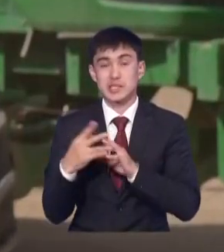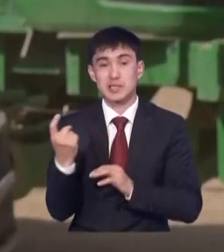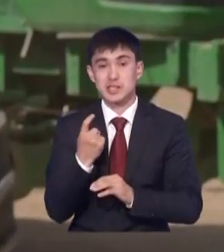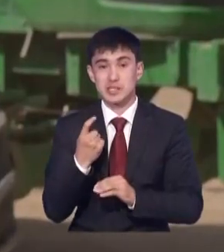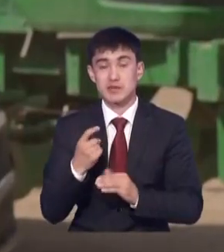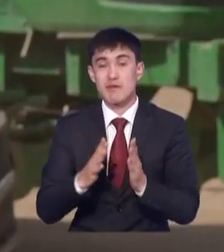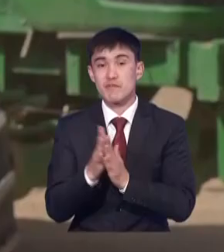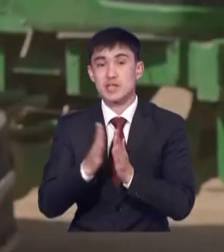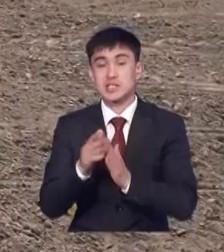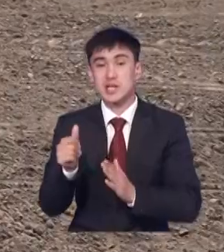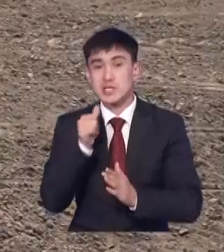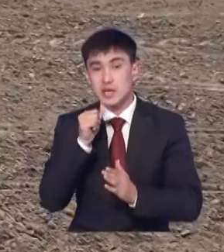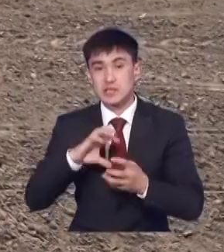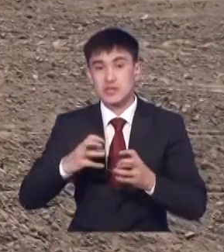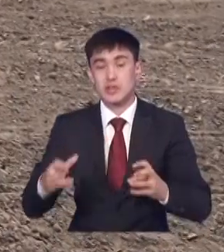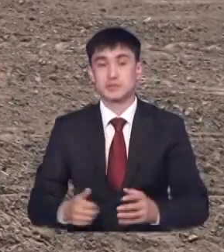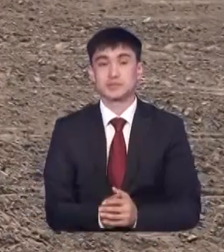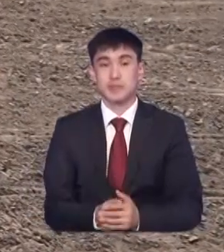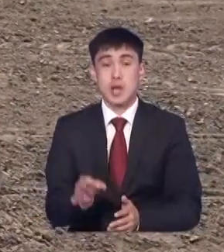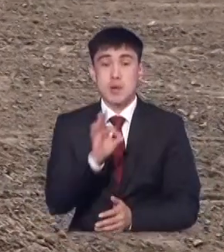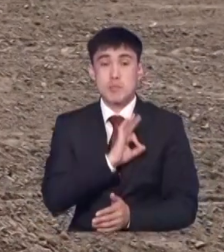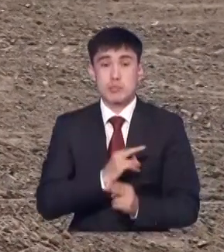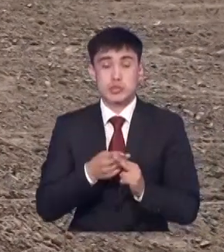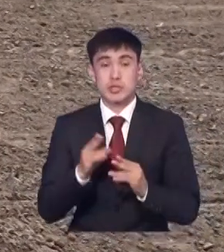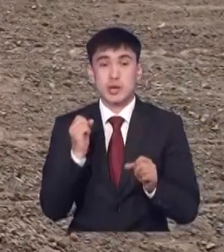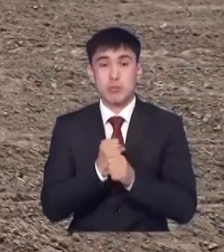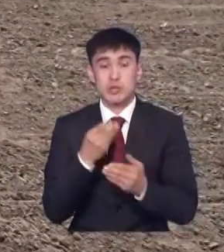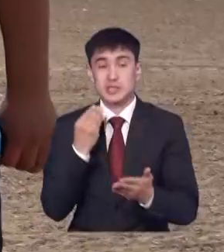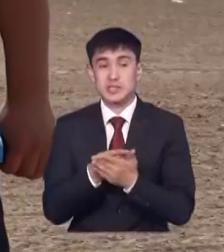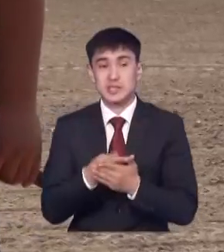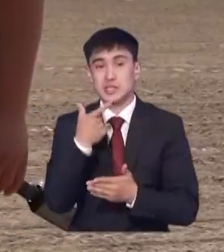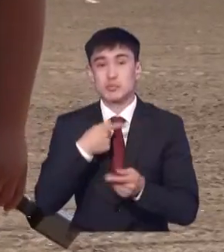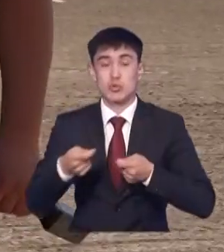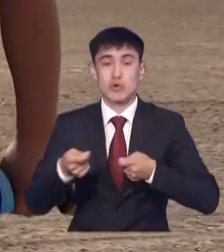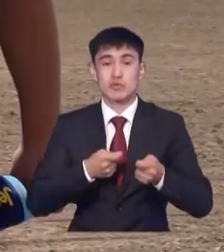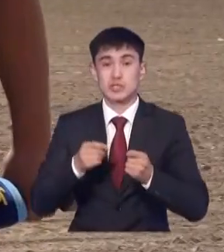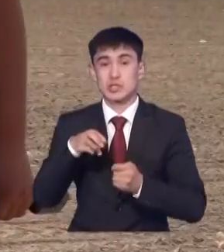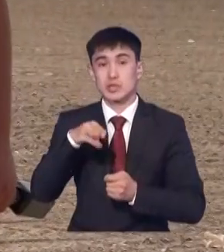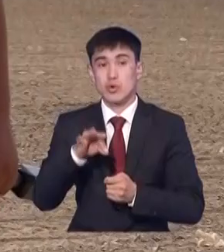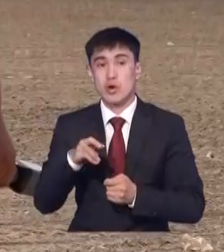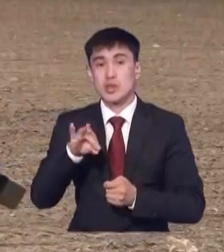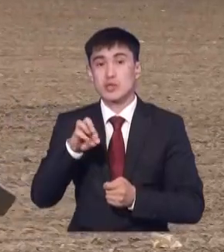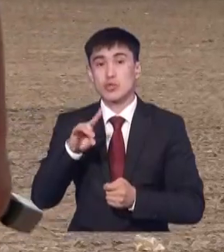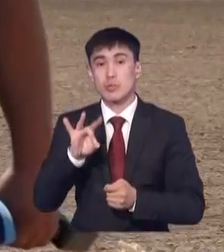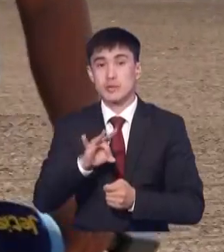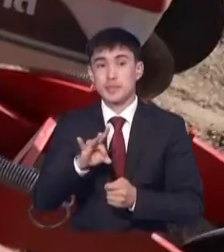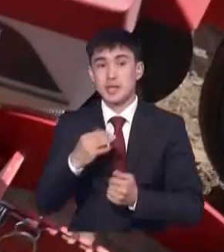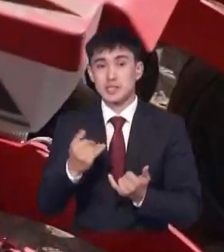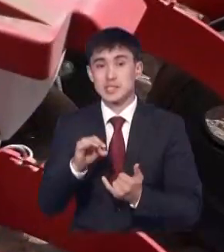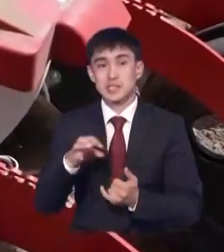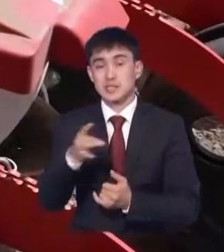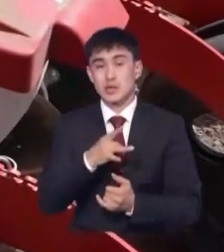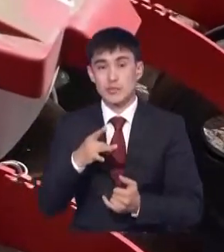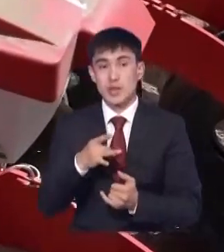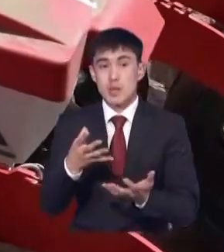по выращиванию сахарной свеклы. Преимущество данной работы уже оценило на себе руководство товарищества ТТ «Тубер» из Искельдинского